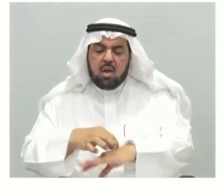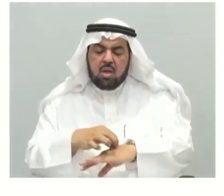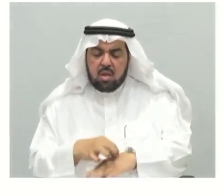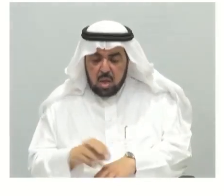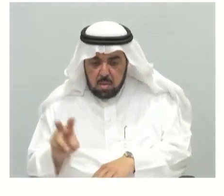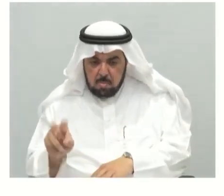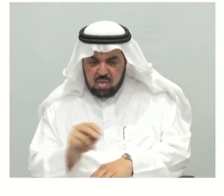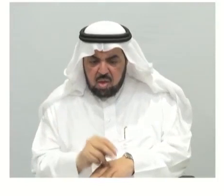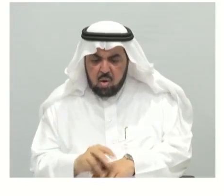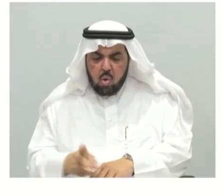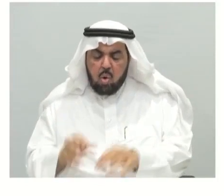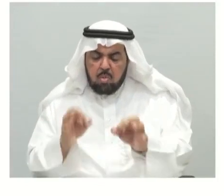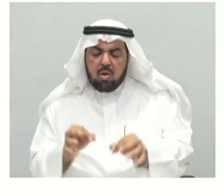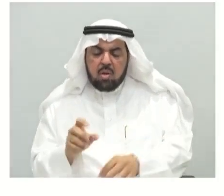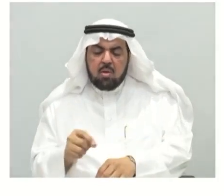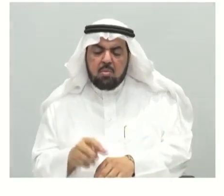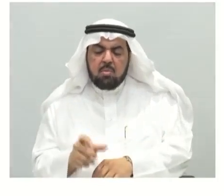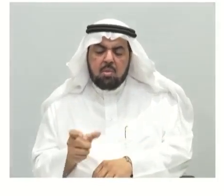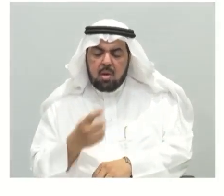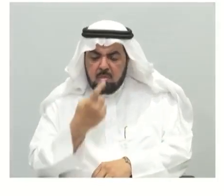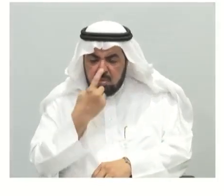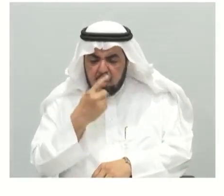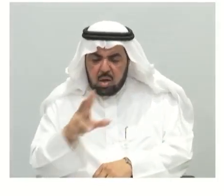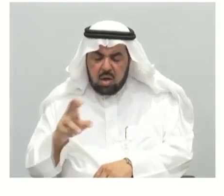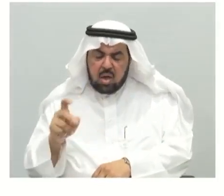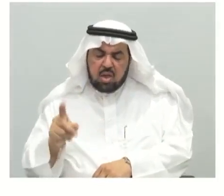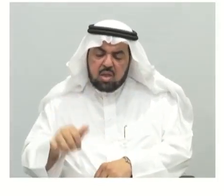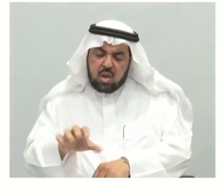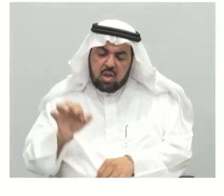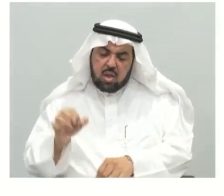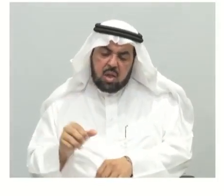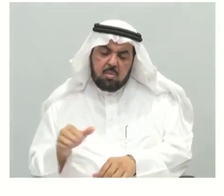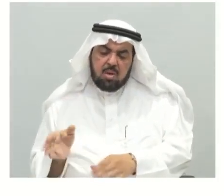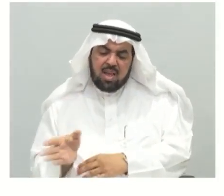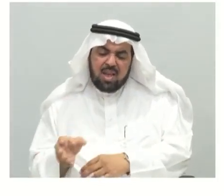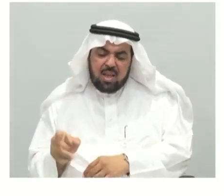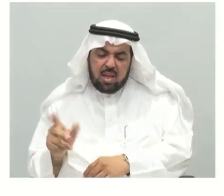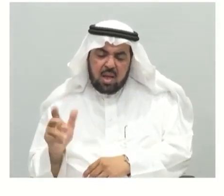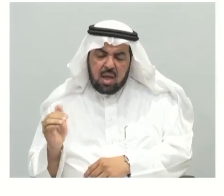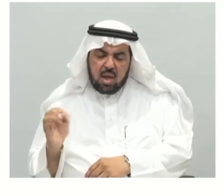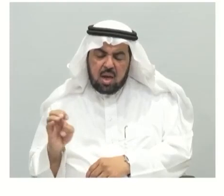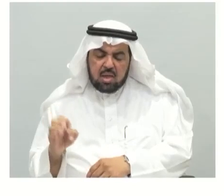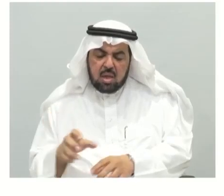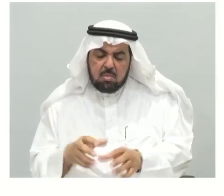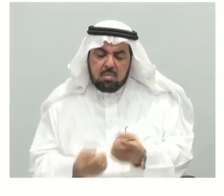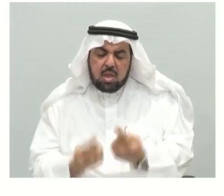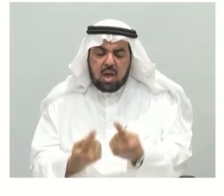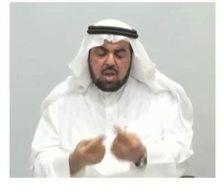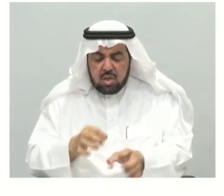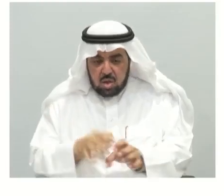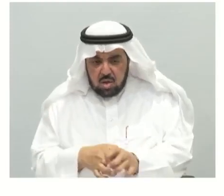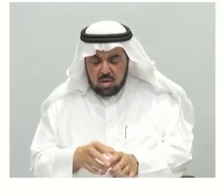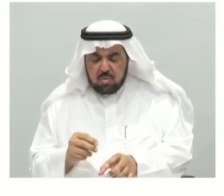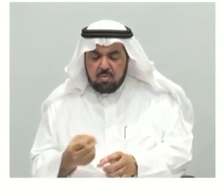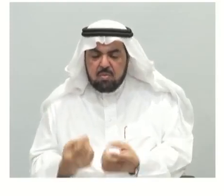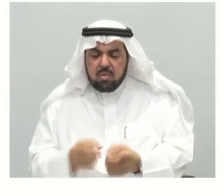سبيل المثال نوع محدد من منقار الطير يسحب الحشرات من قلف الاشجار يمكن مقارنته